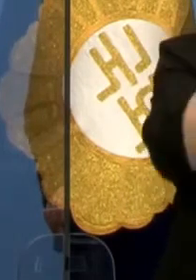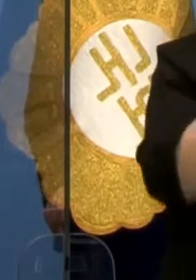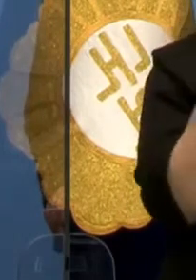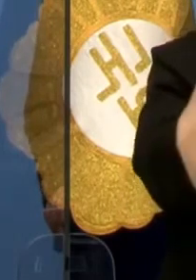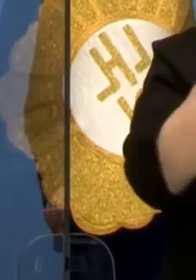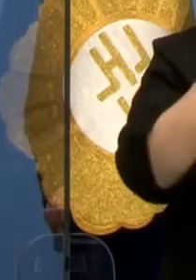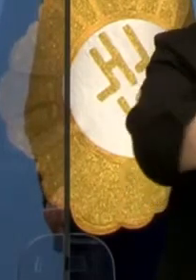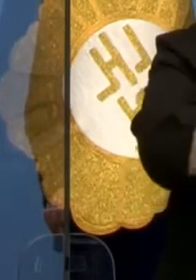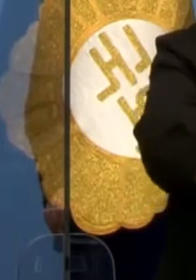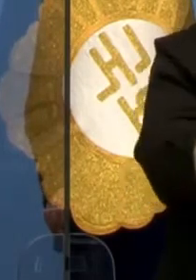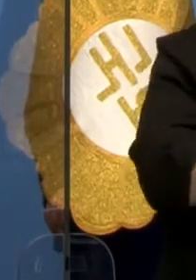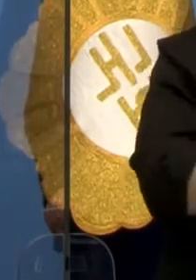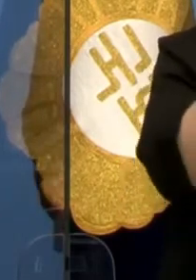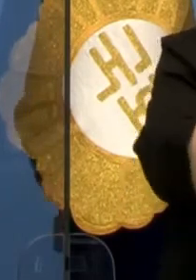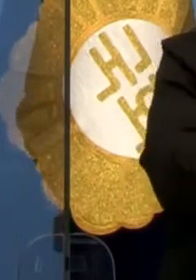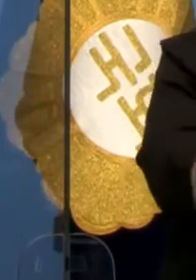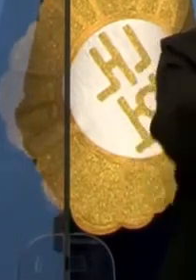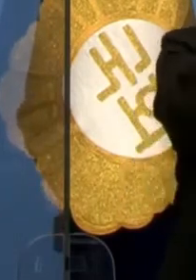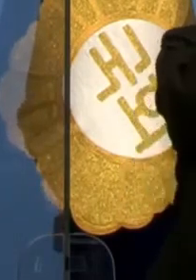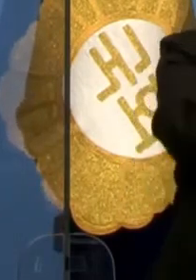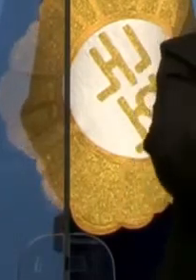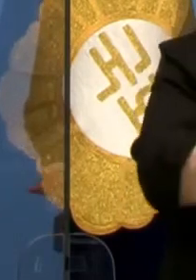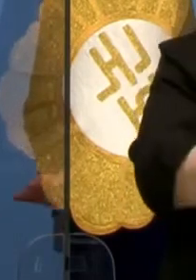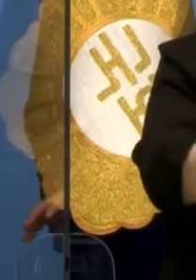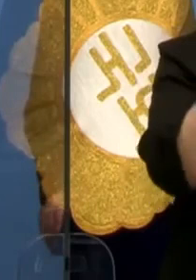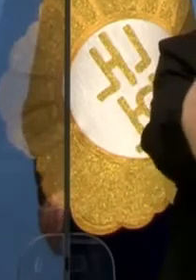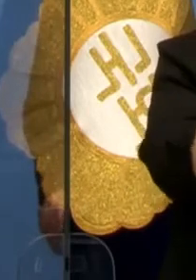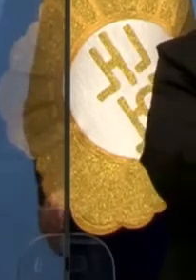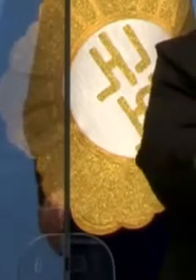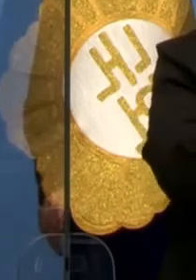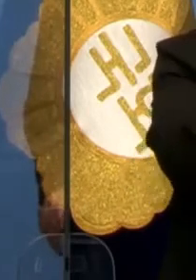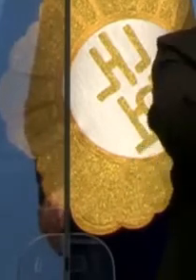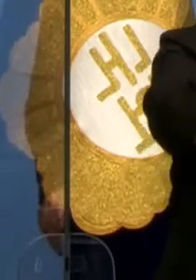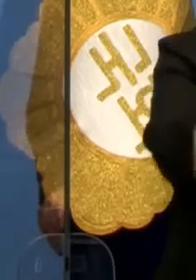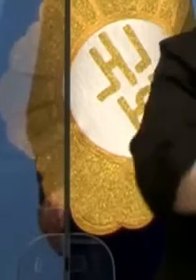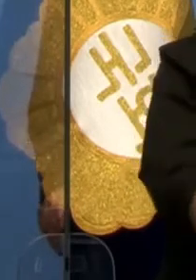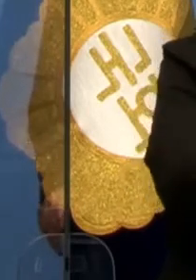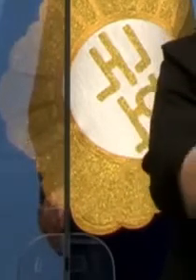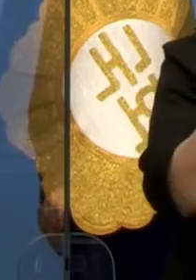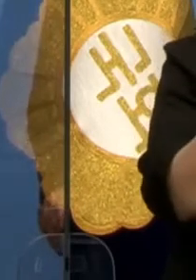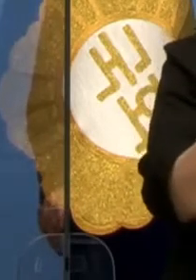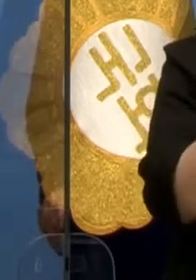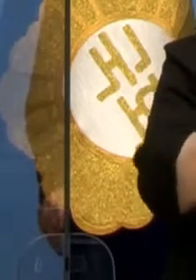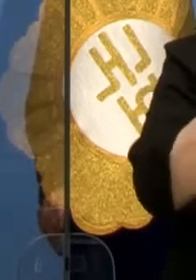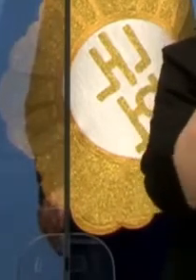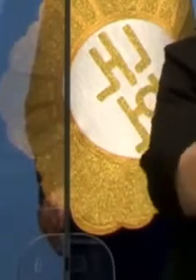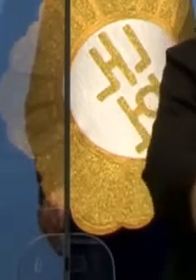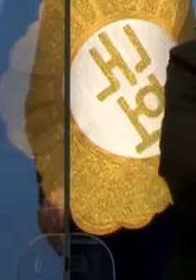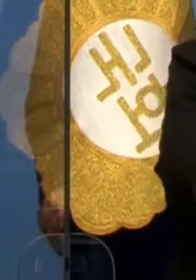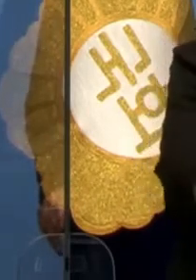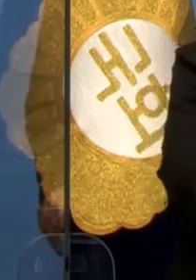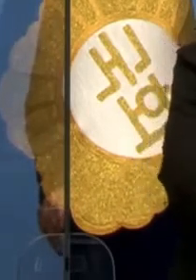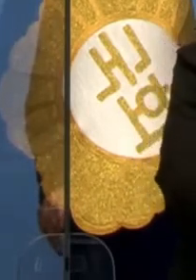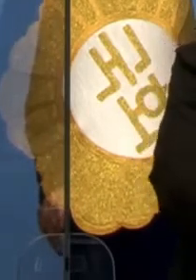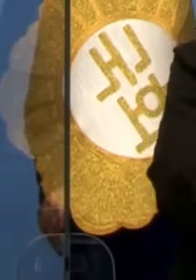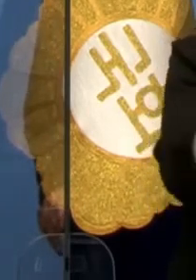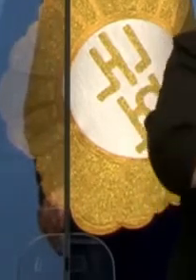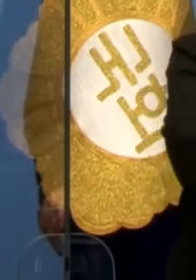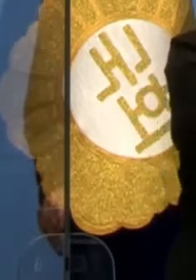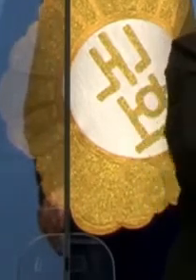악의를 품고 수사 중이라고 우기면 법규상 사표 수리가 거부될 수 있는 것입니다. 공권력에